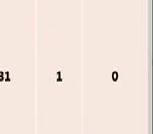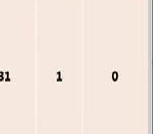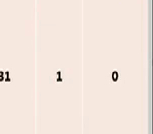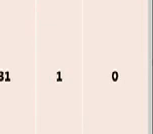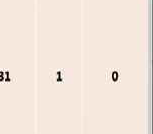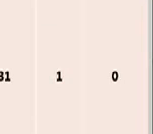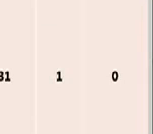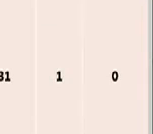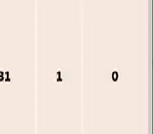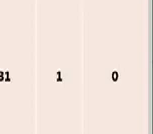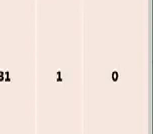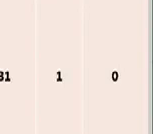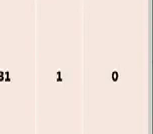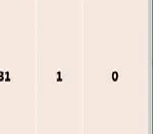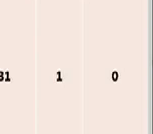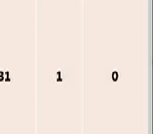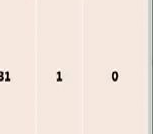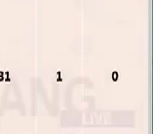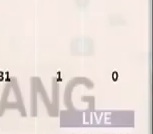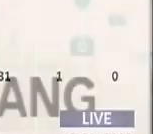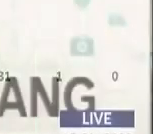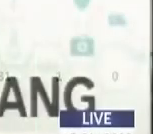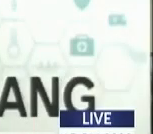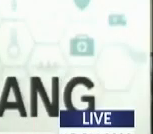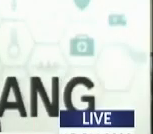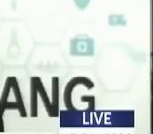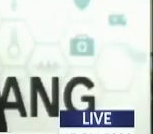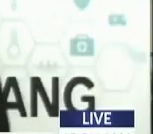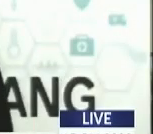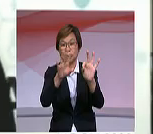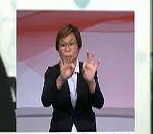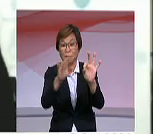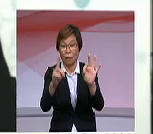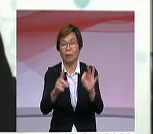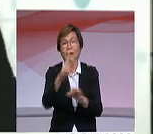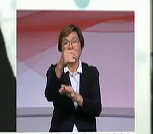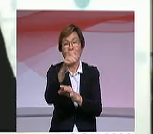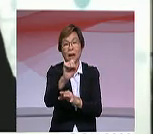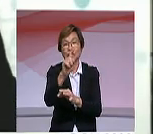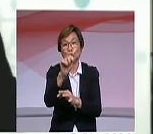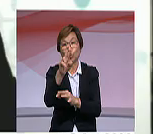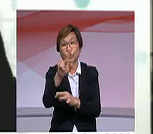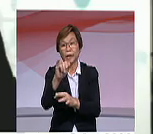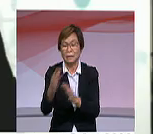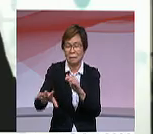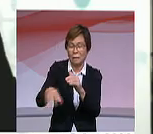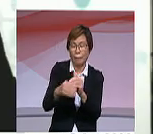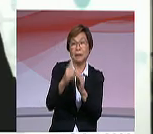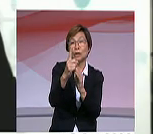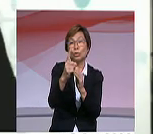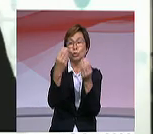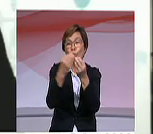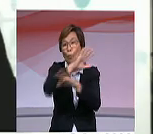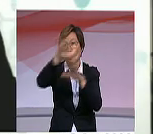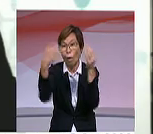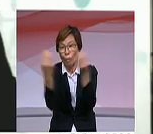104. Jumlah yang disaring ialah 961. Kluster Bah Kasturi ada pertambahan satu kes menjadikan jumlah kes